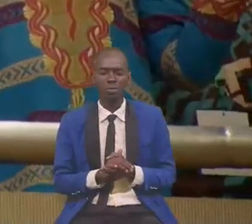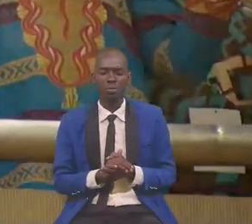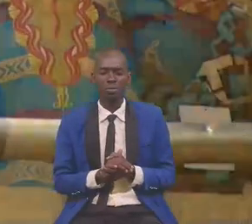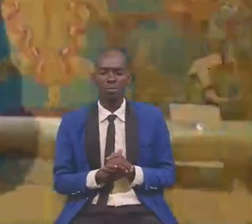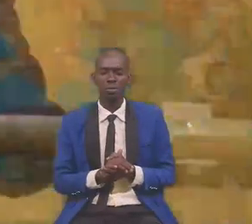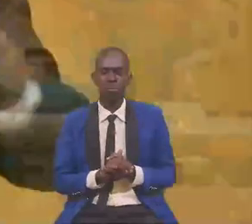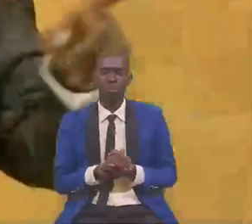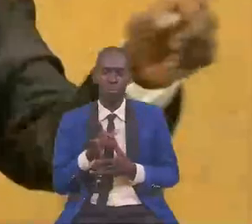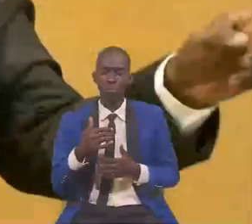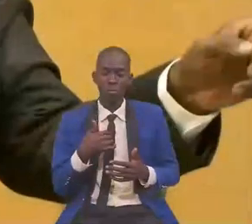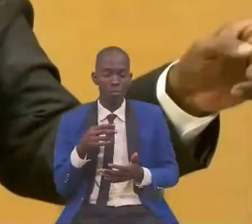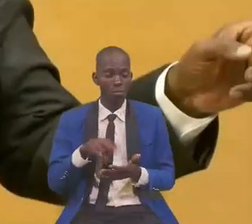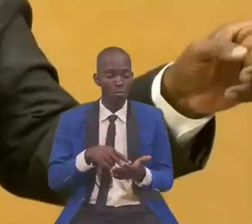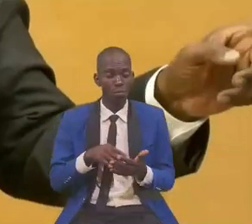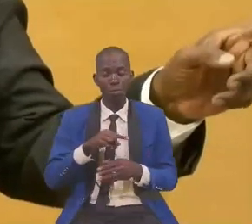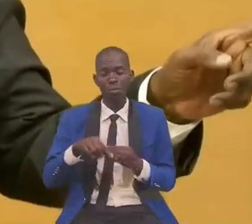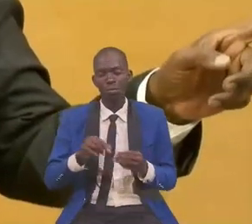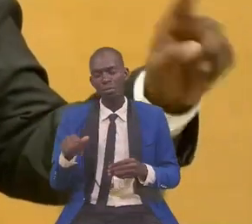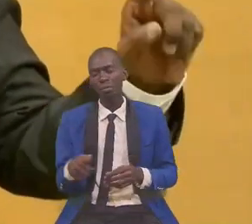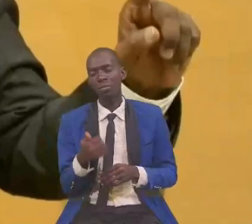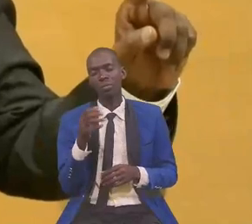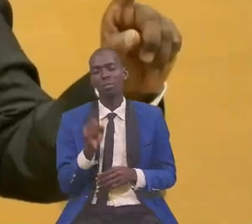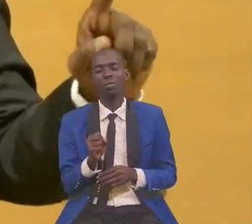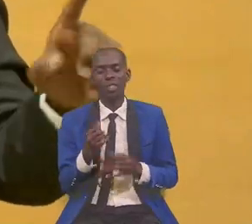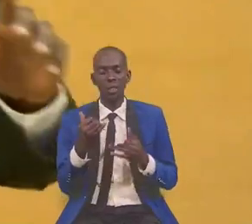Nous avons lu parlant des autres, maintenant